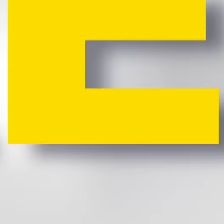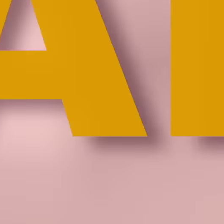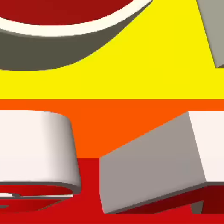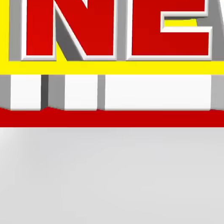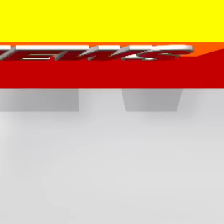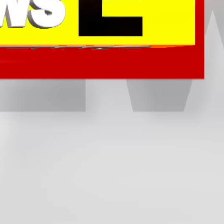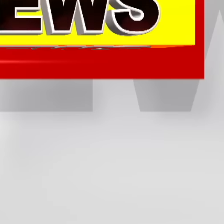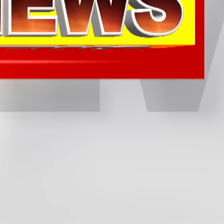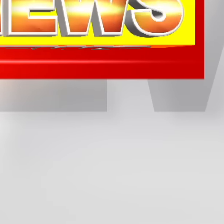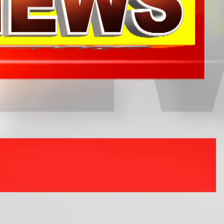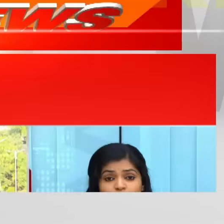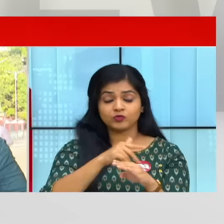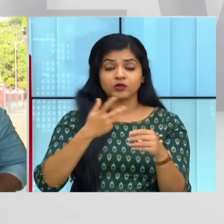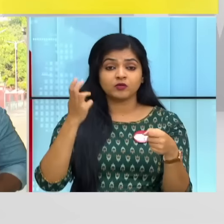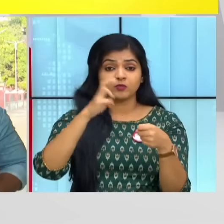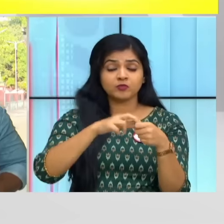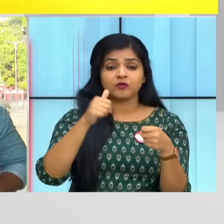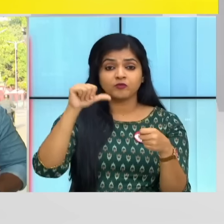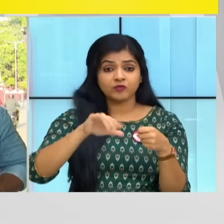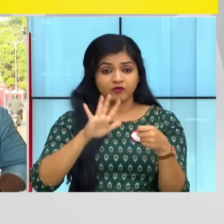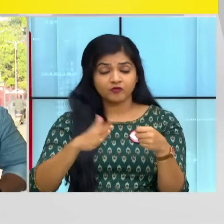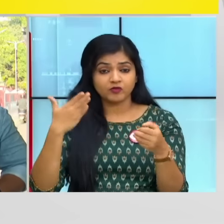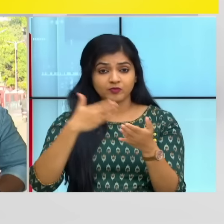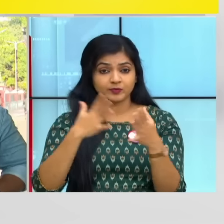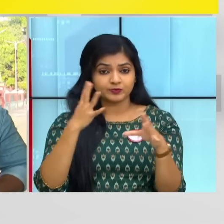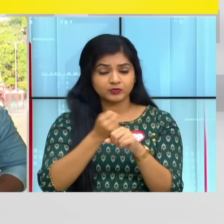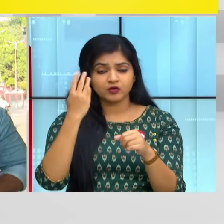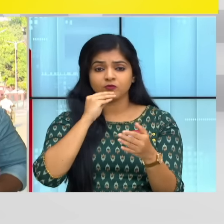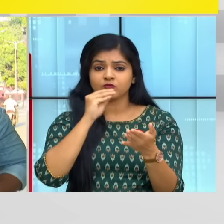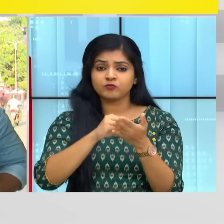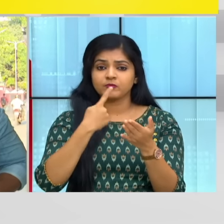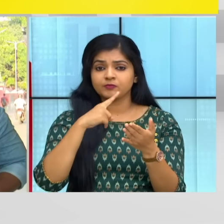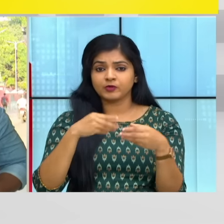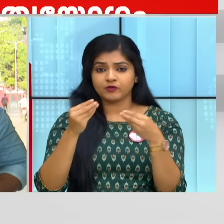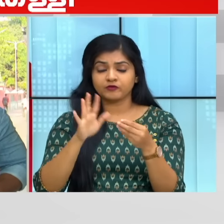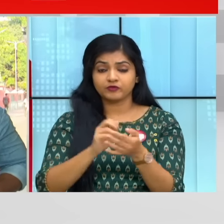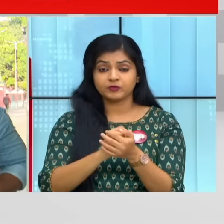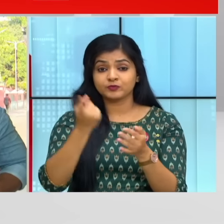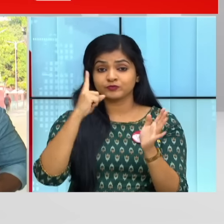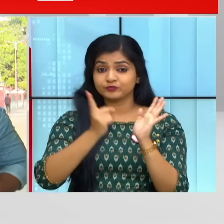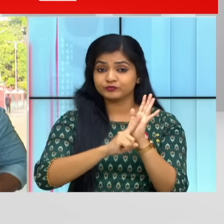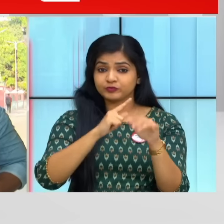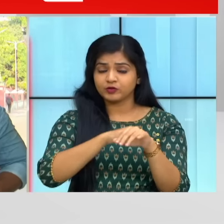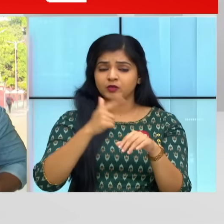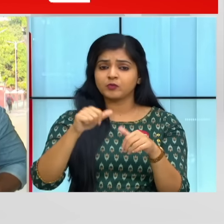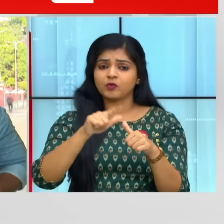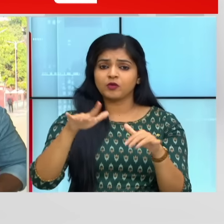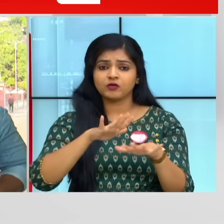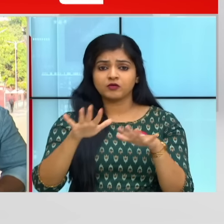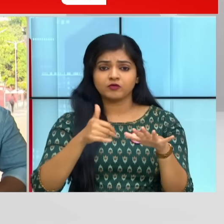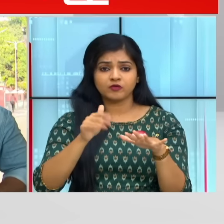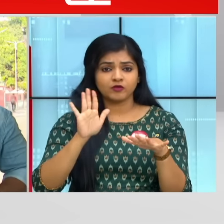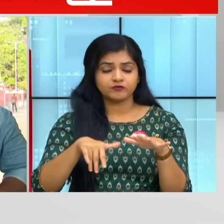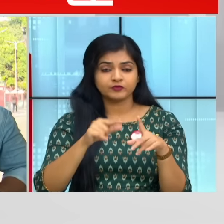നേതാക്കൾക്ക് പങ്കെടുക്കാൻ കഴിഞ്ഞെന്ന് വരില്ല എന്നാണ് അദ്ദേഹം പറയുന്നത്. പ്രചാരണ രംഗത്ത് ഈ നേതാക്കൾ മുഴുവൻ സജീവമായിരുന്നു എന്നും പ്രകാശ് ജാവ്ദേക്കർ വ്യക്തമാക്കിയിട്ടുണ്ട്.